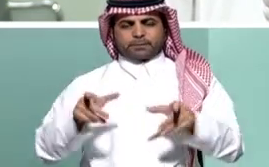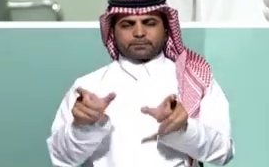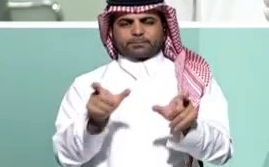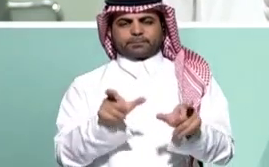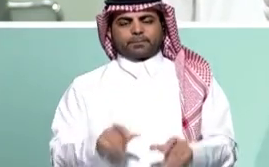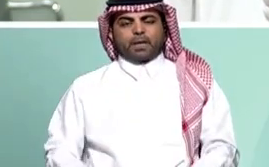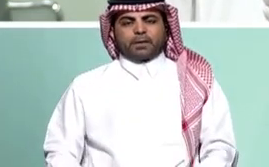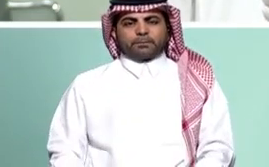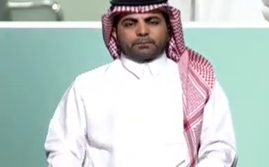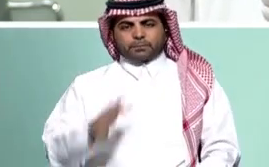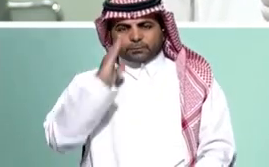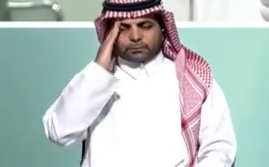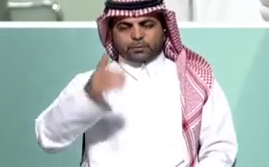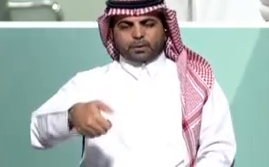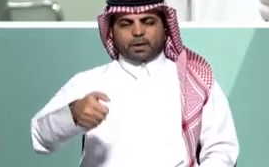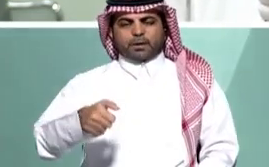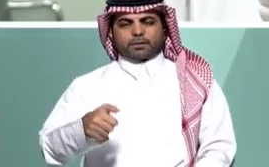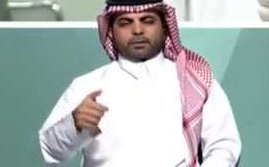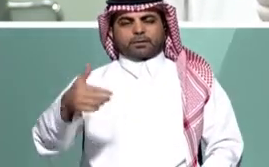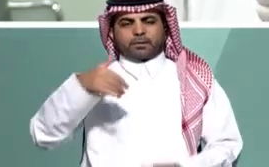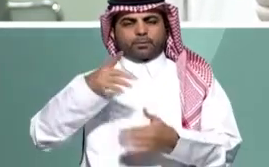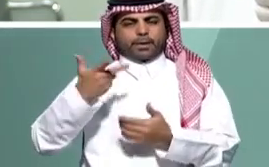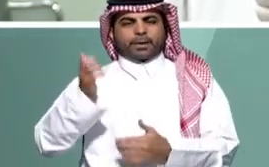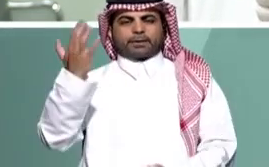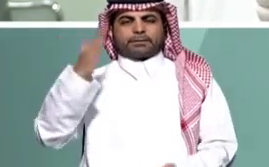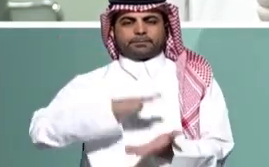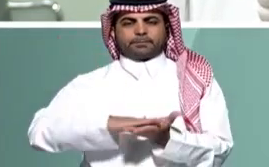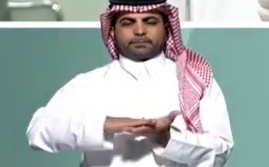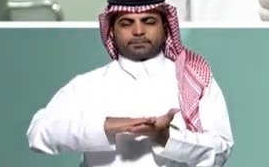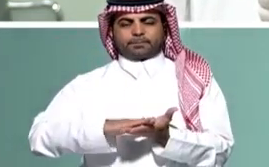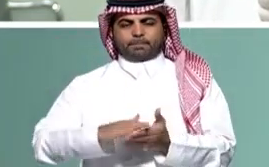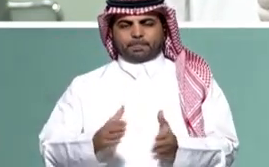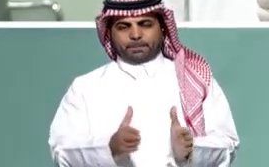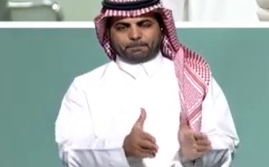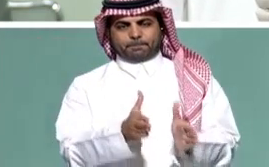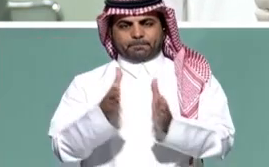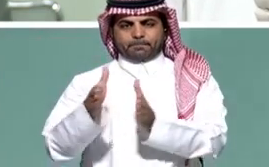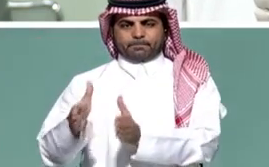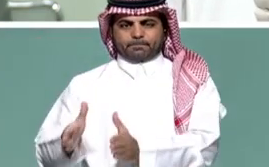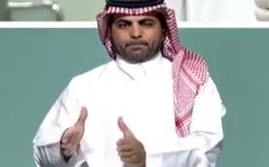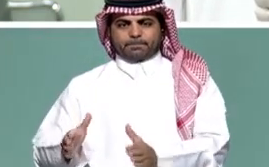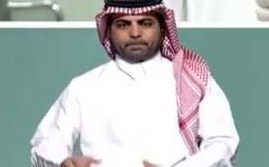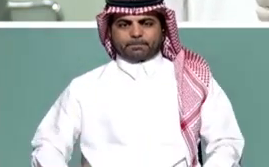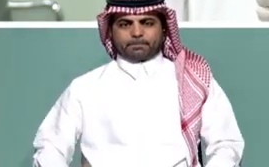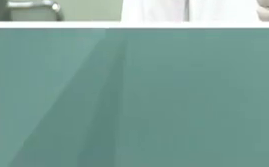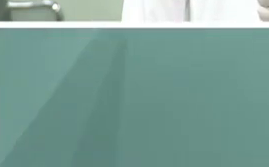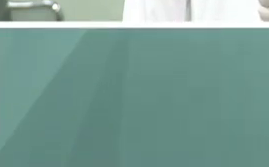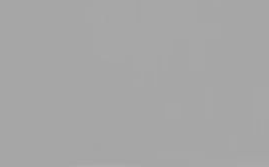شكرا لمراسل الأخبار السعودية من بريدة الزميل علي العطينان وضيفه الكريم، شكرا لك.